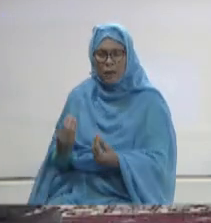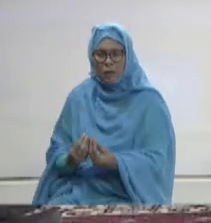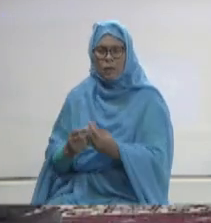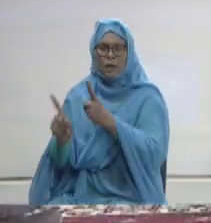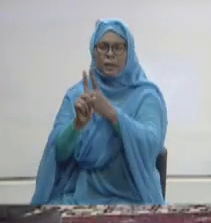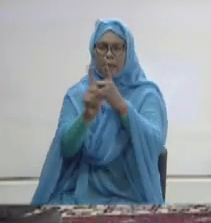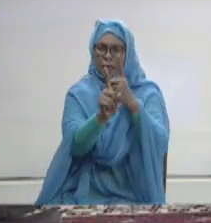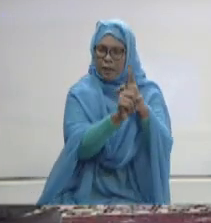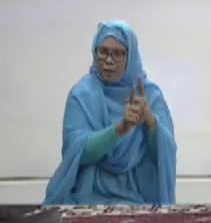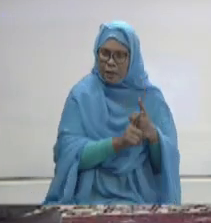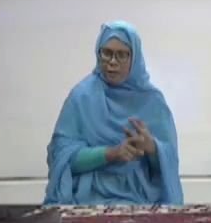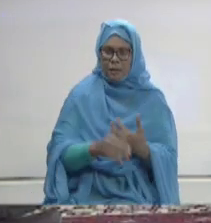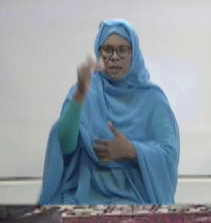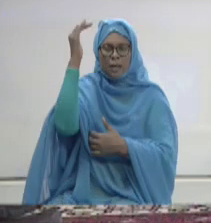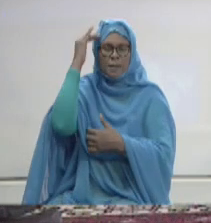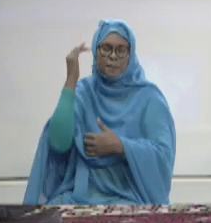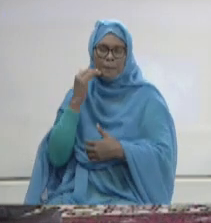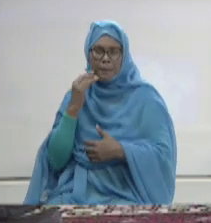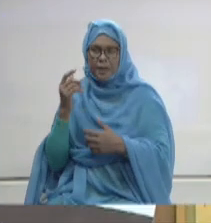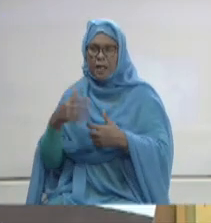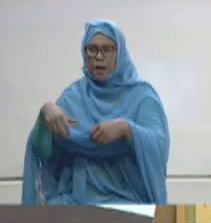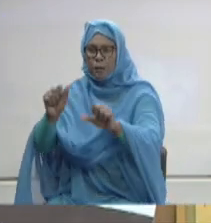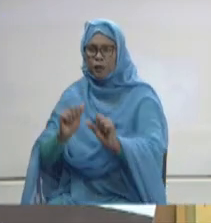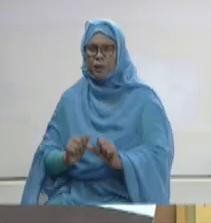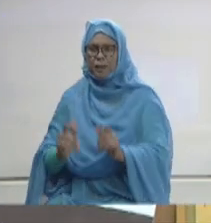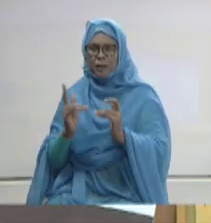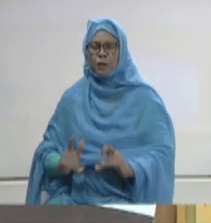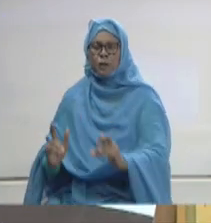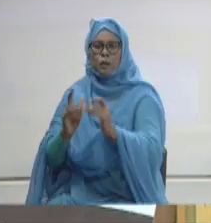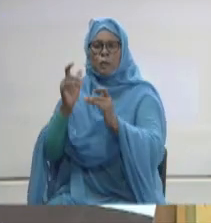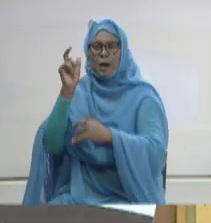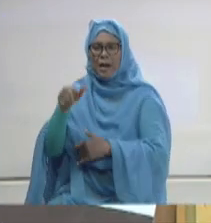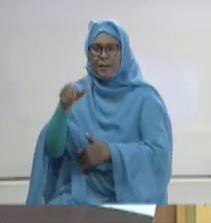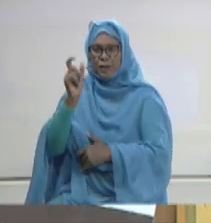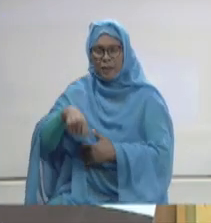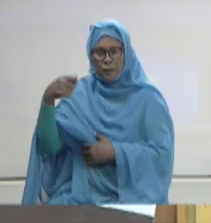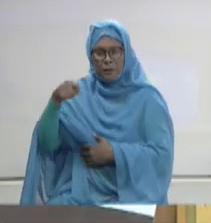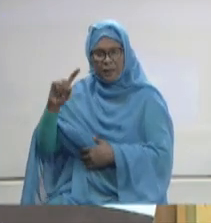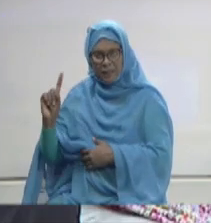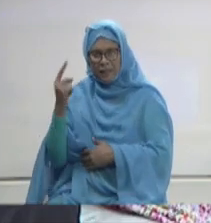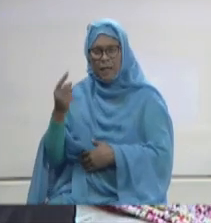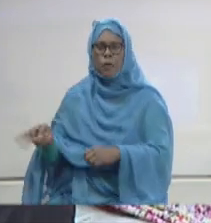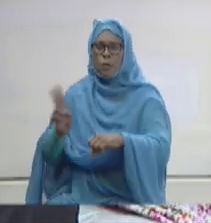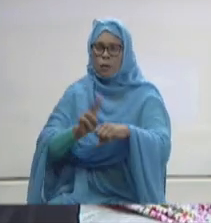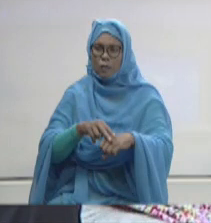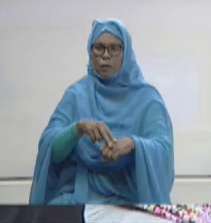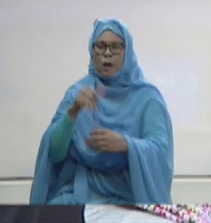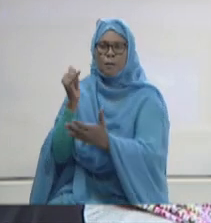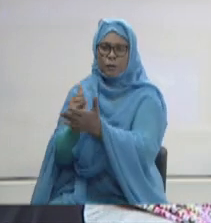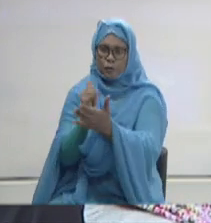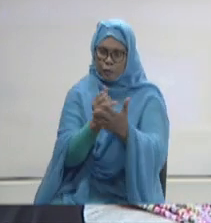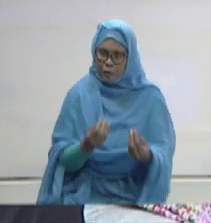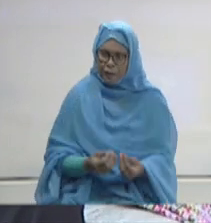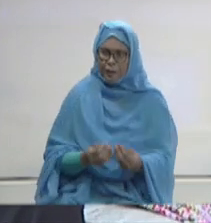بحضور السيده عايشه فال فيرس مديره ديوان الوزير الاول والسيد محمد الامين الرقاني مك بمهم